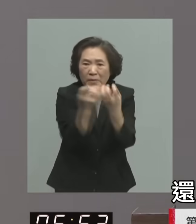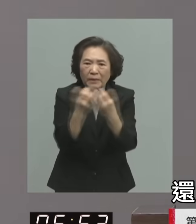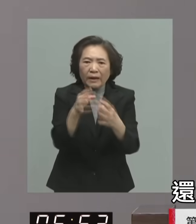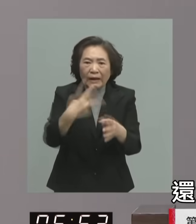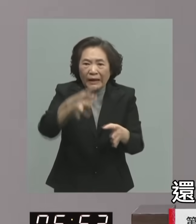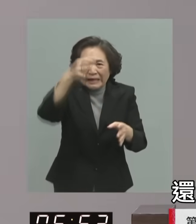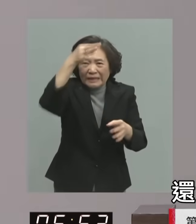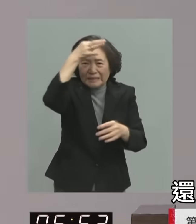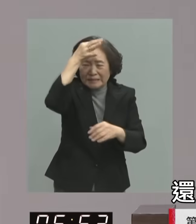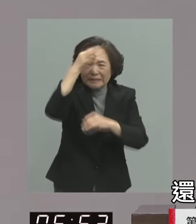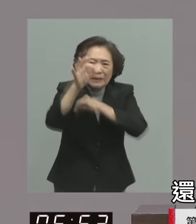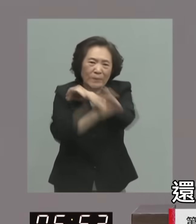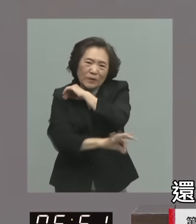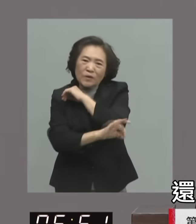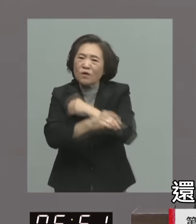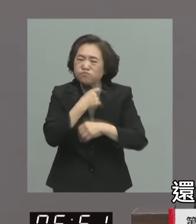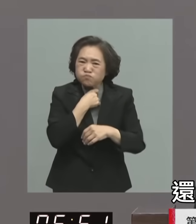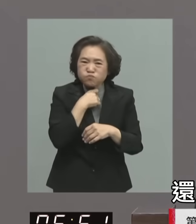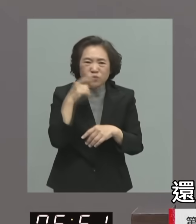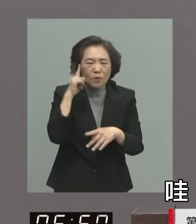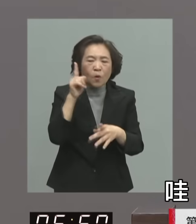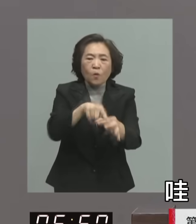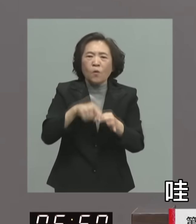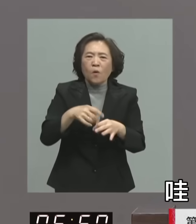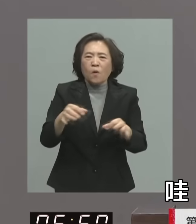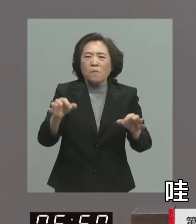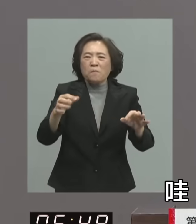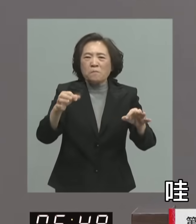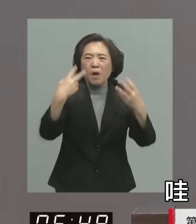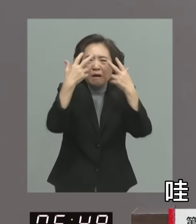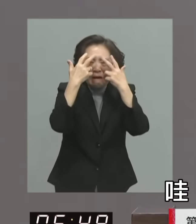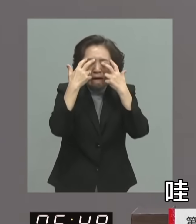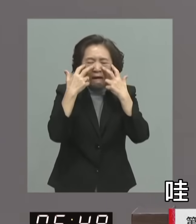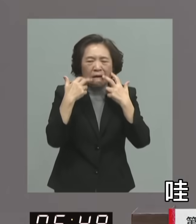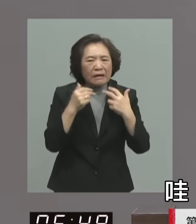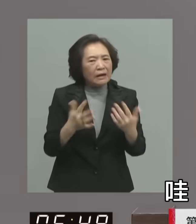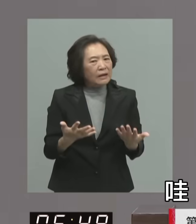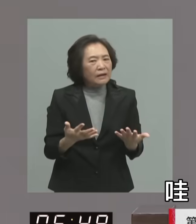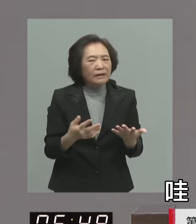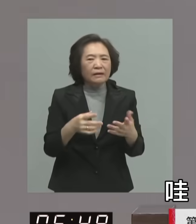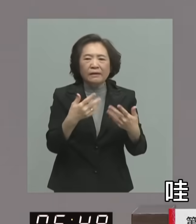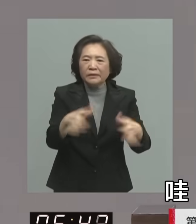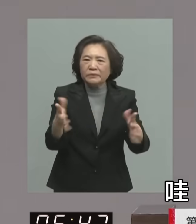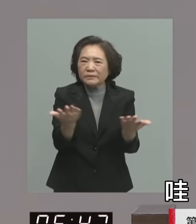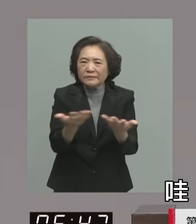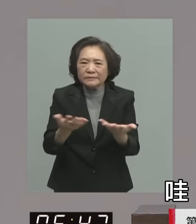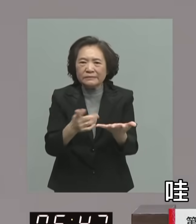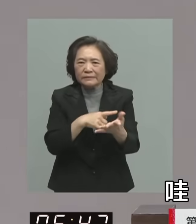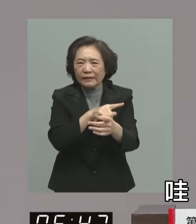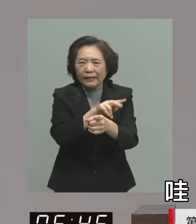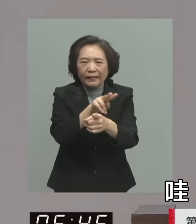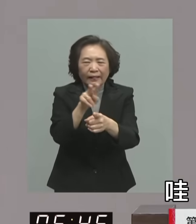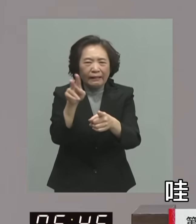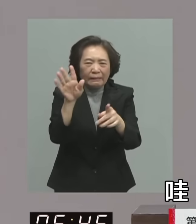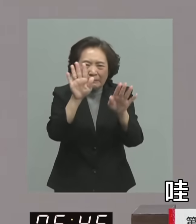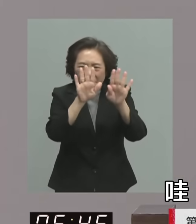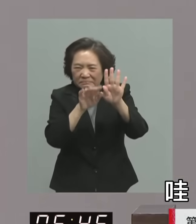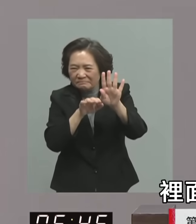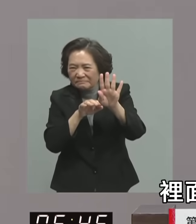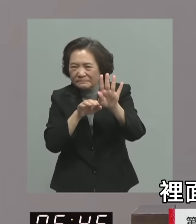念要花国难财，哇，遮侪侪代志拢黑暗，